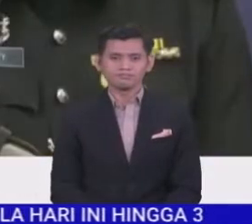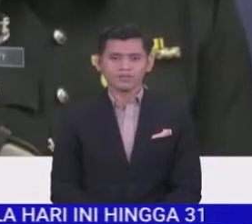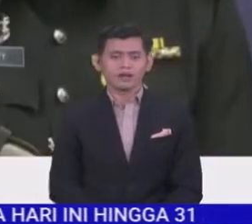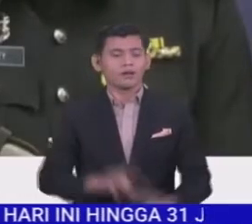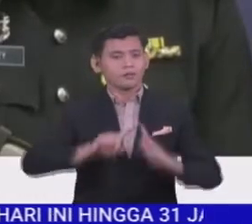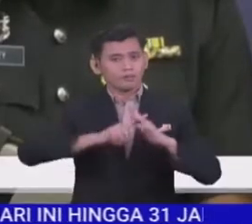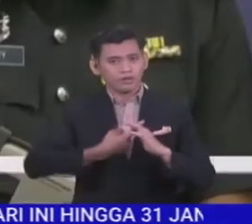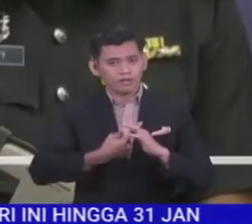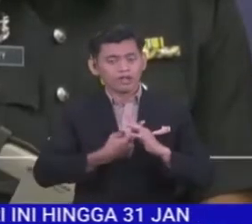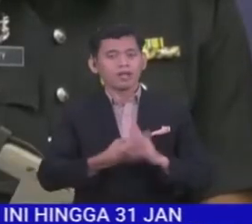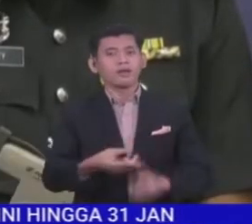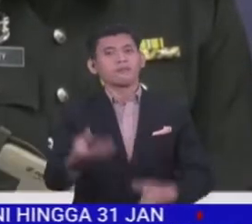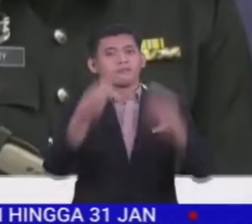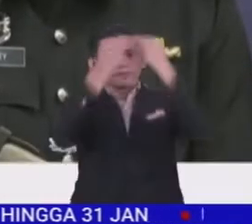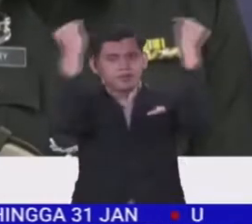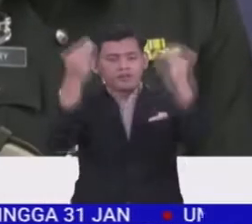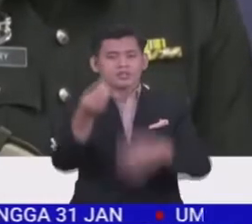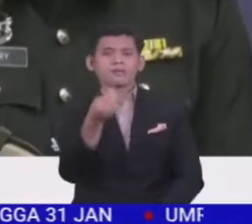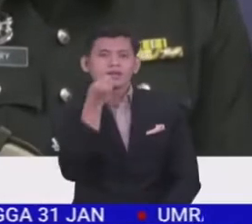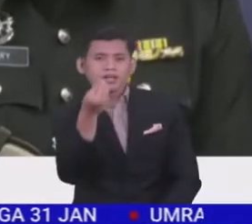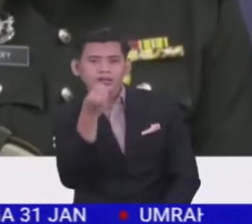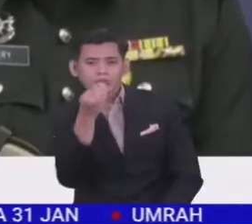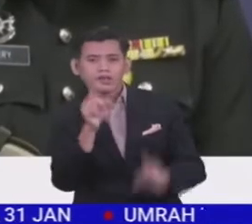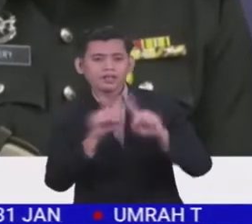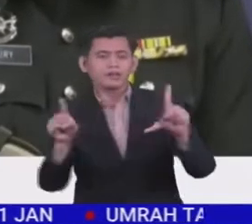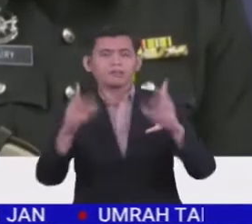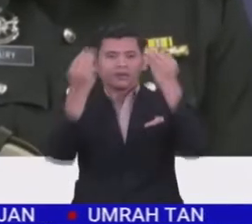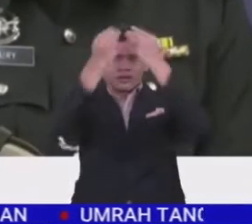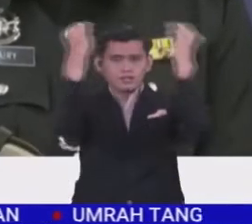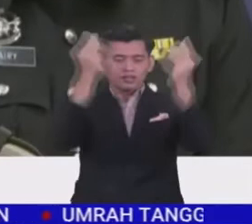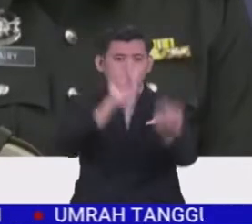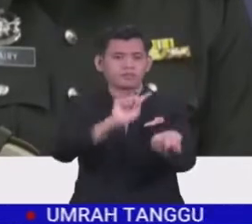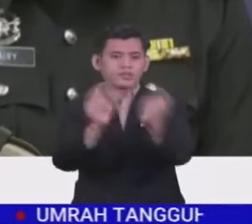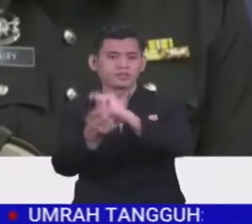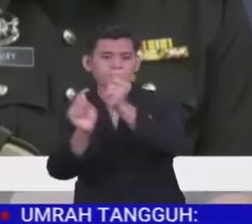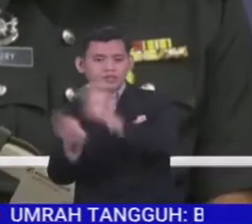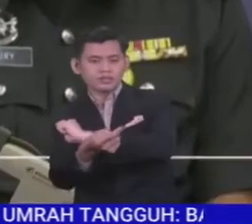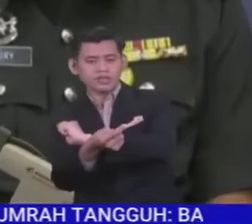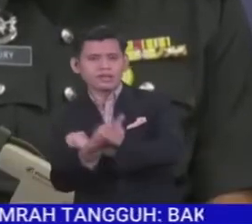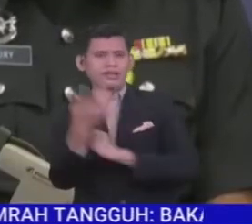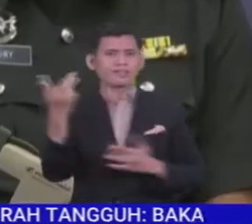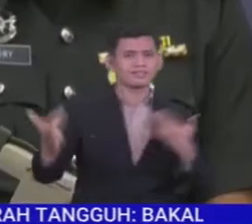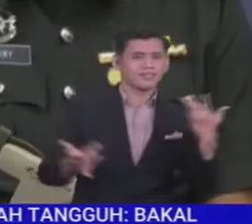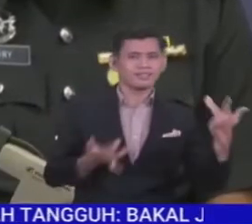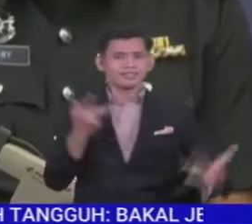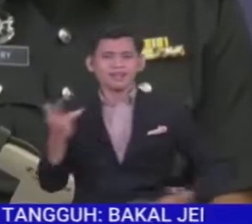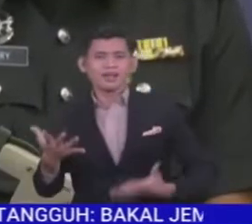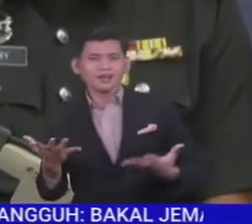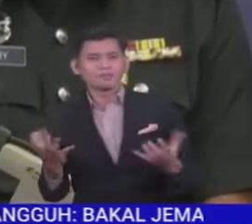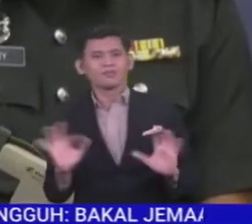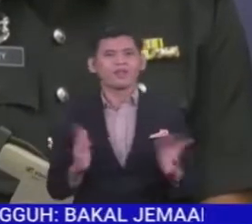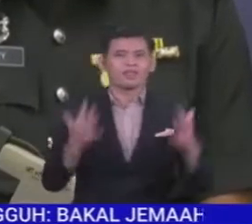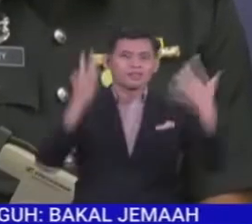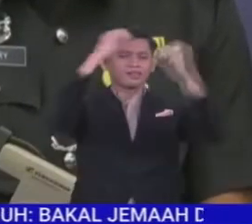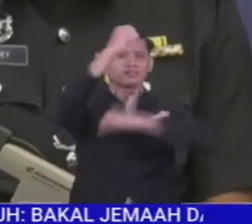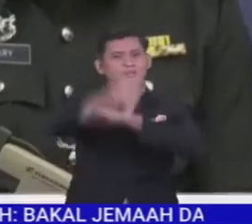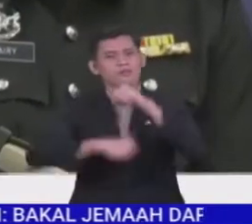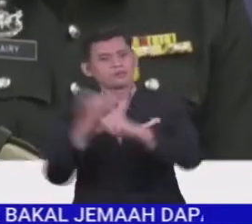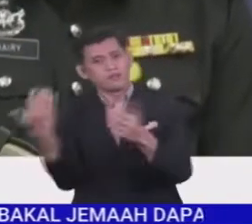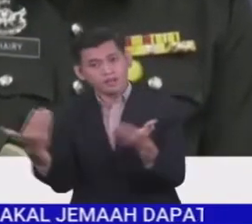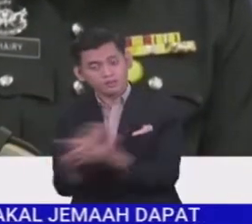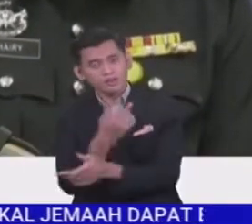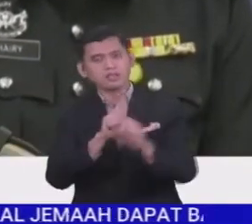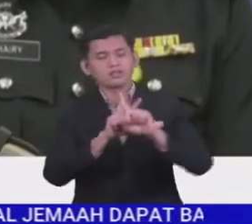Pada mulanya majlis makan-makan dan kemudiannya majlis itu bertukar, mungkin diorang tu excited untuk celebrate New Year.